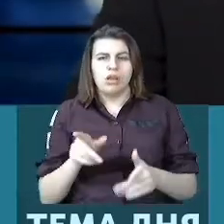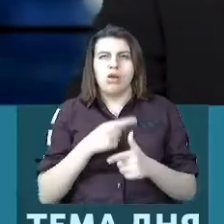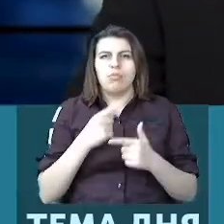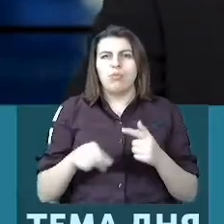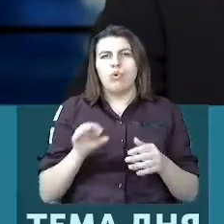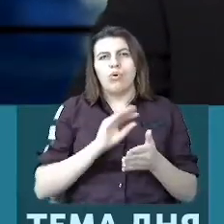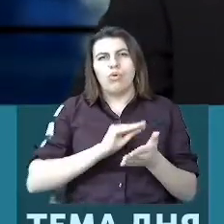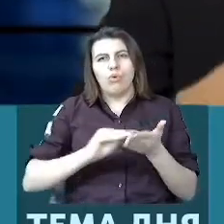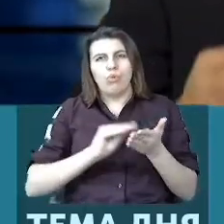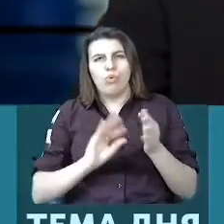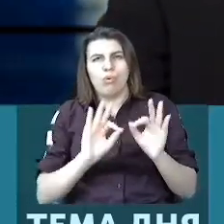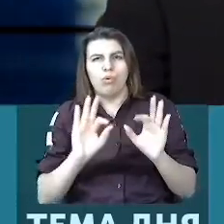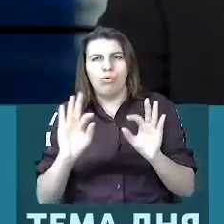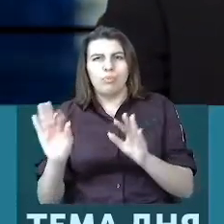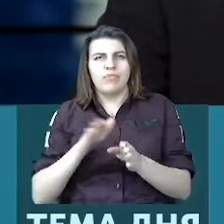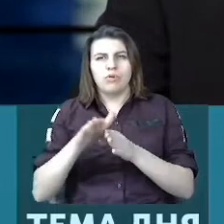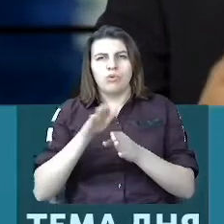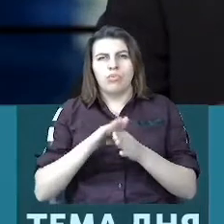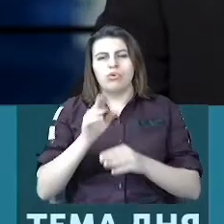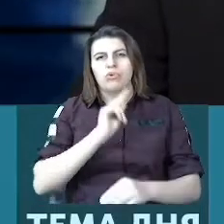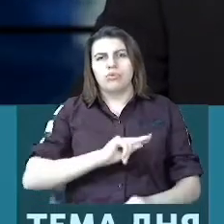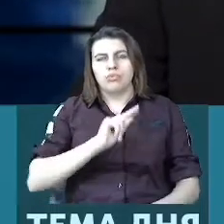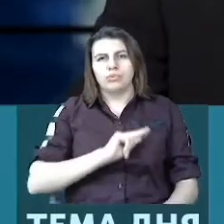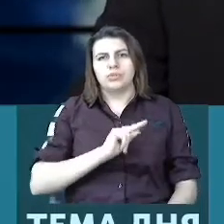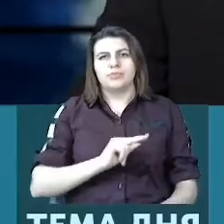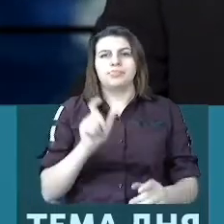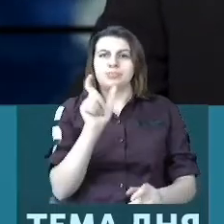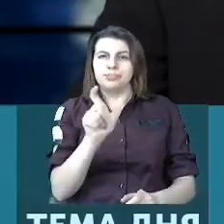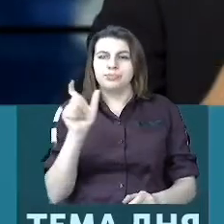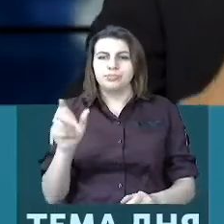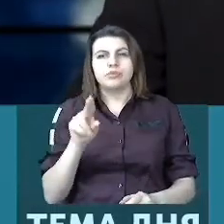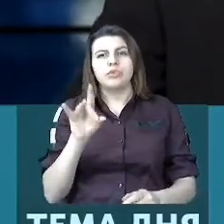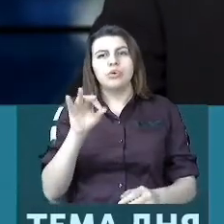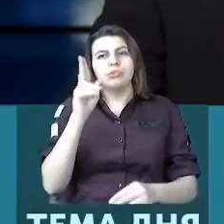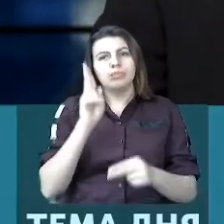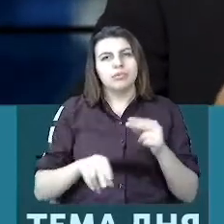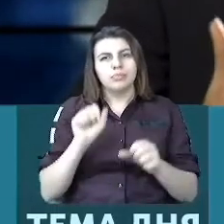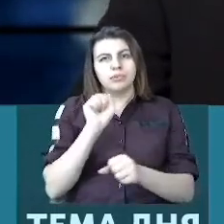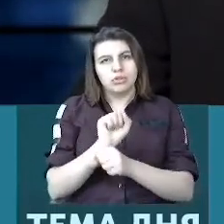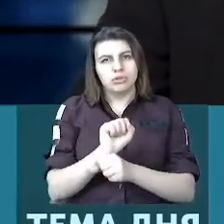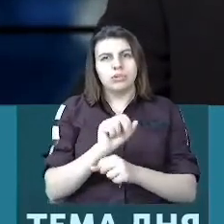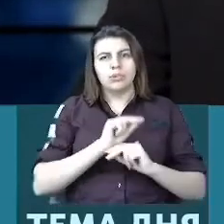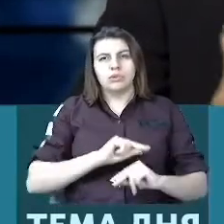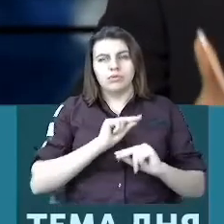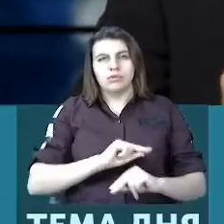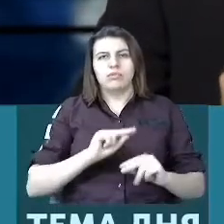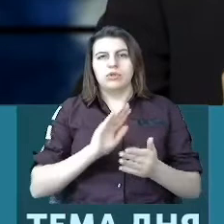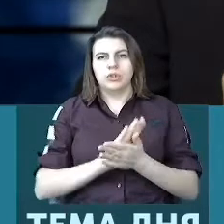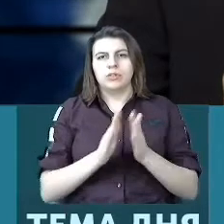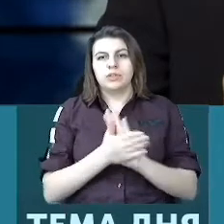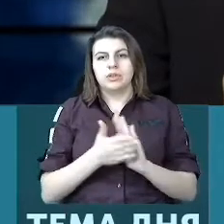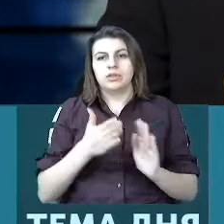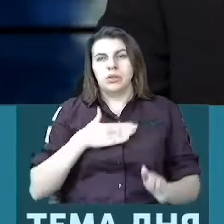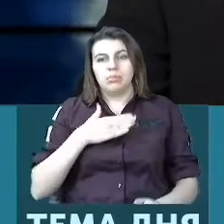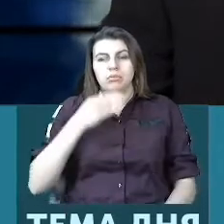Є також строки повідомлення про припинення трудового договору. На мій погляд, досить детально. От як ви вважаєте?